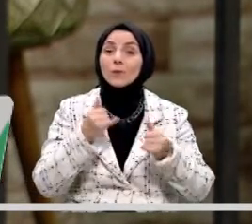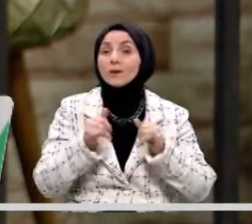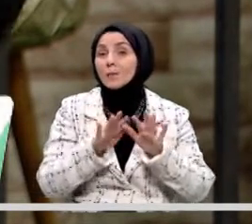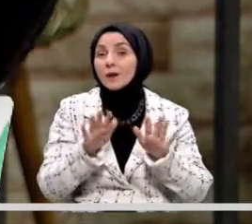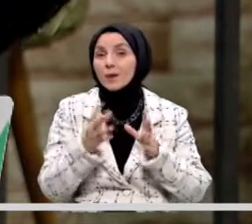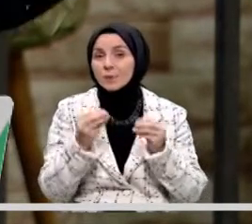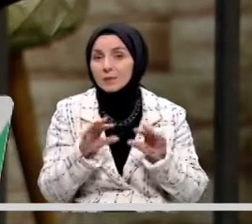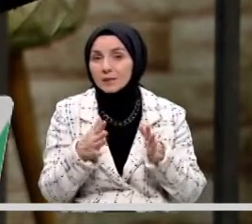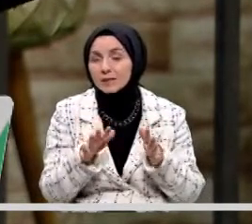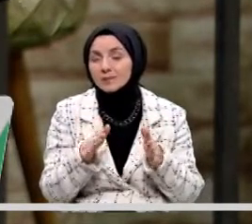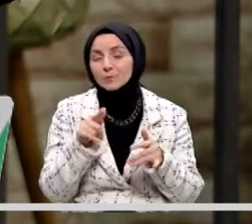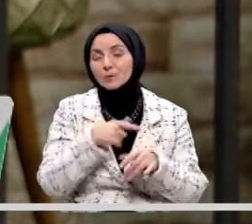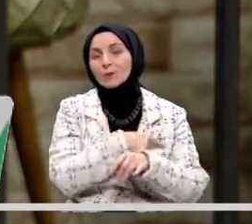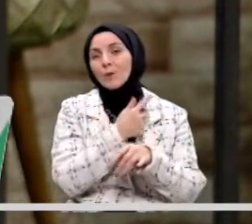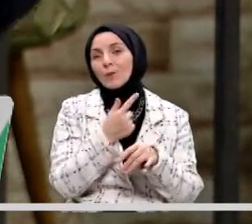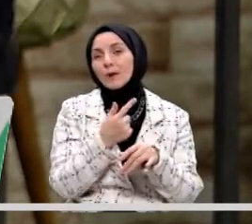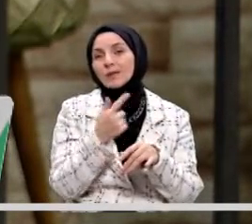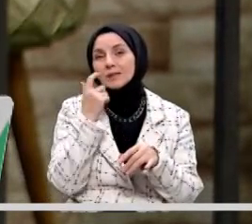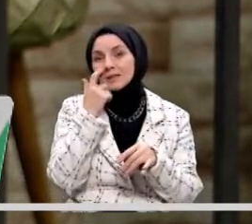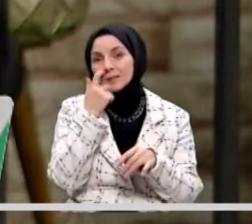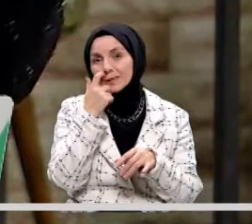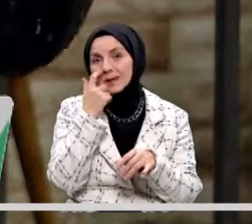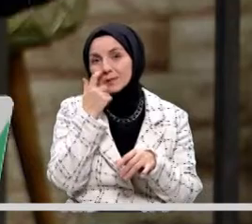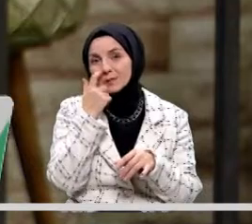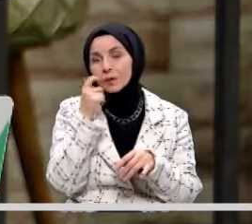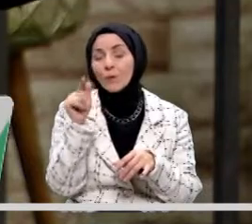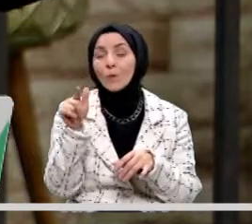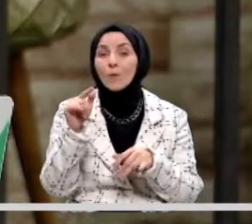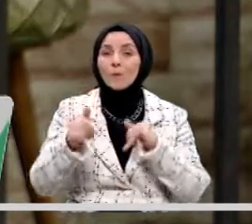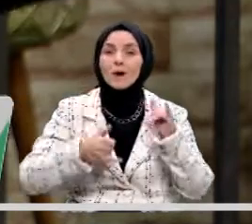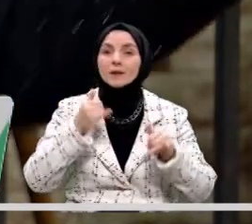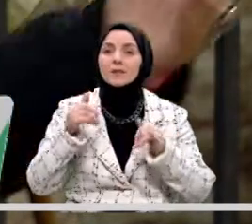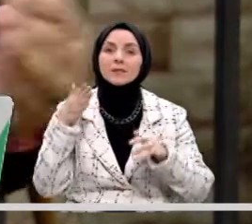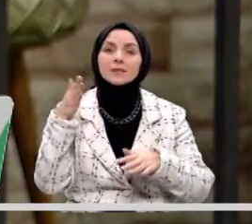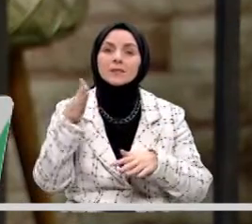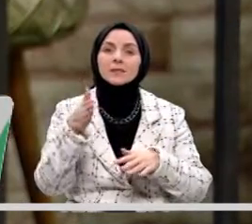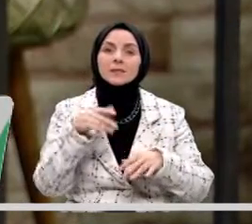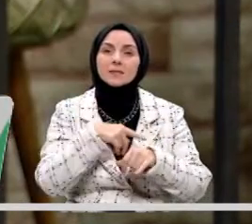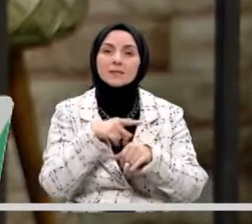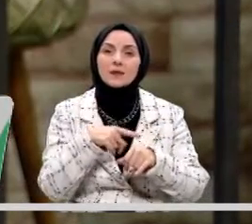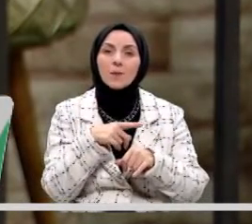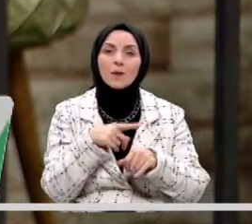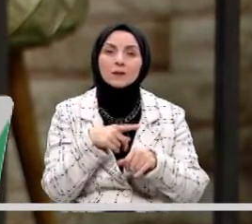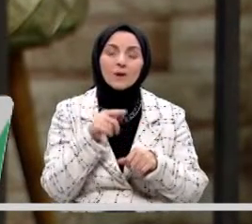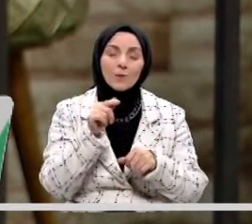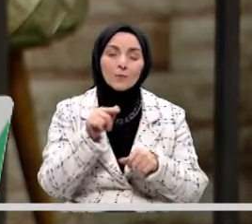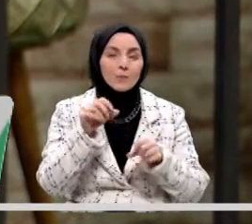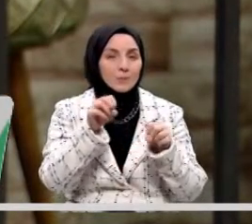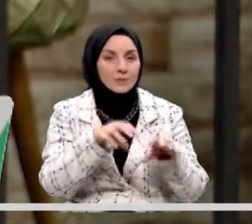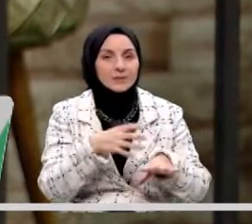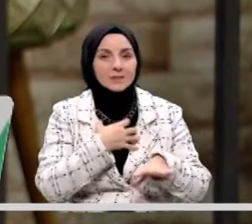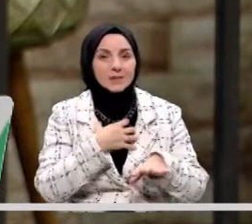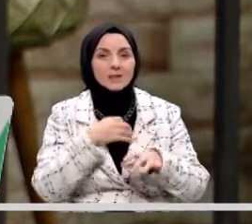karışmayın durun benim çocuğum Kral kayacak buradan bu bebeği prenses O sallanacak tekrar burada demeyin Yani bu